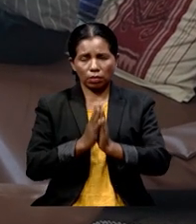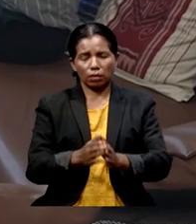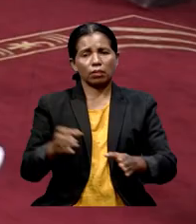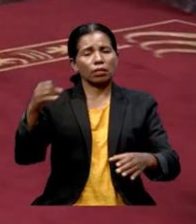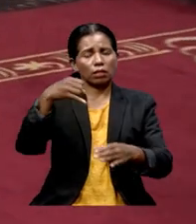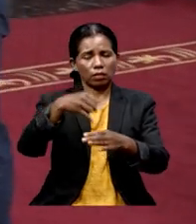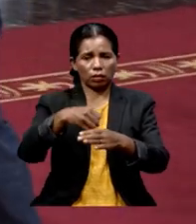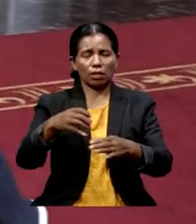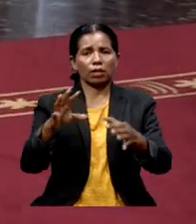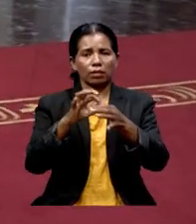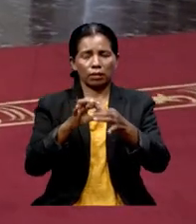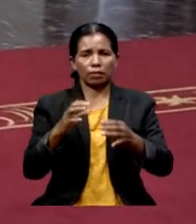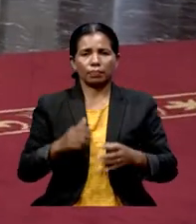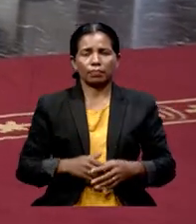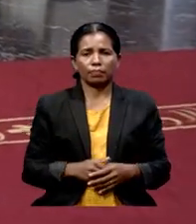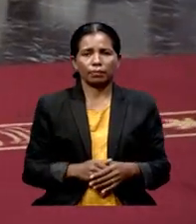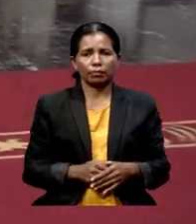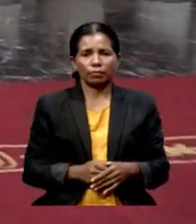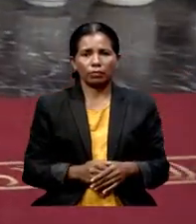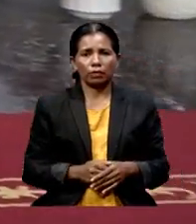demrmar la Costa simokeen